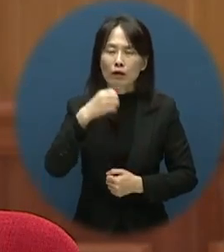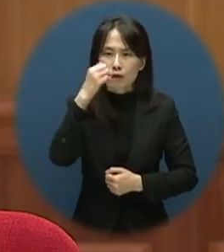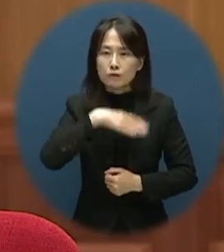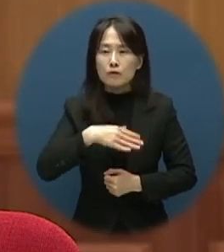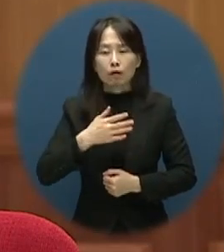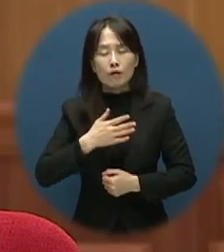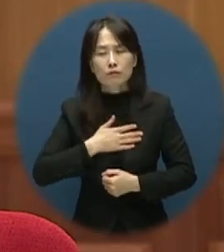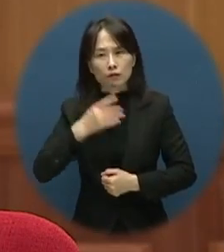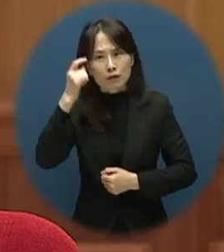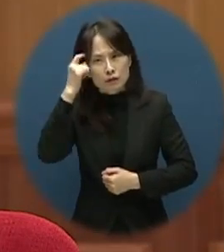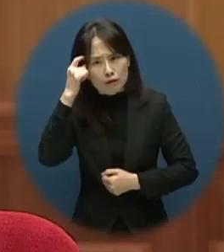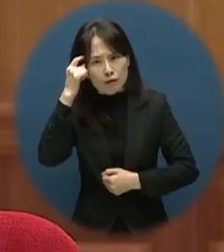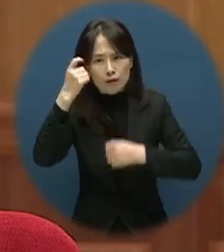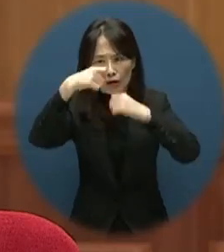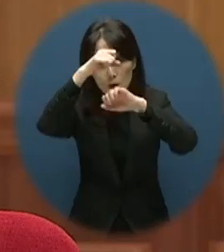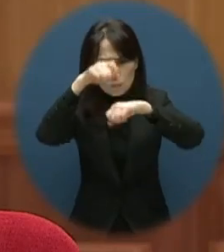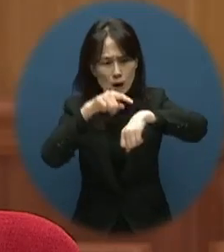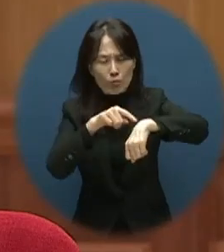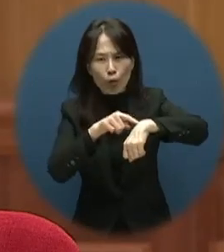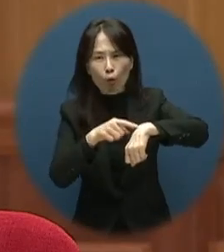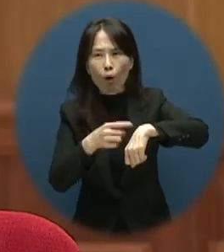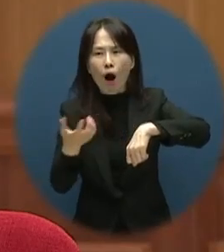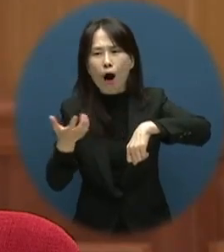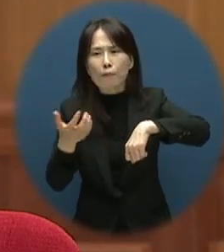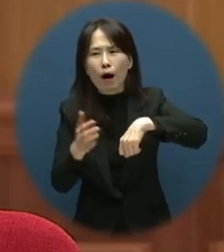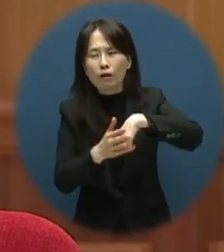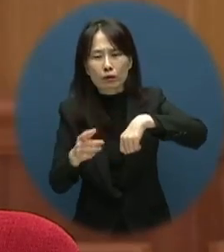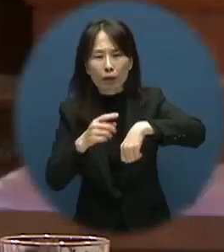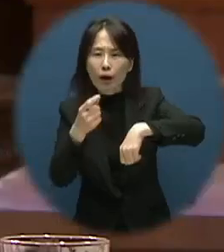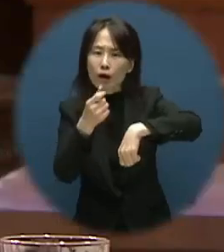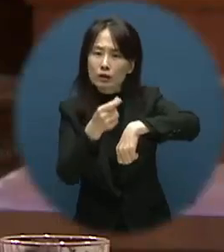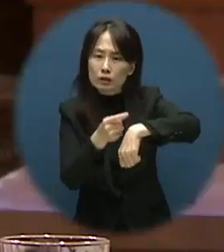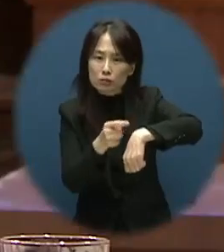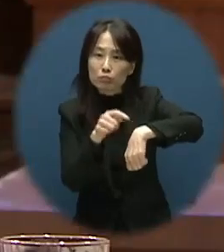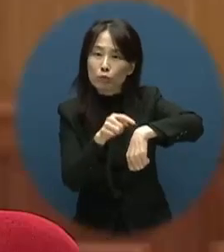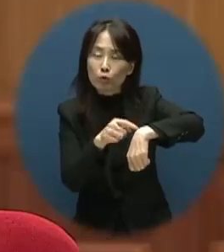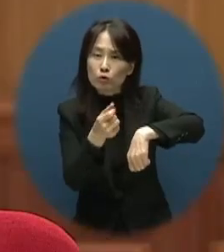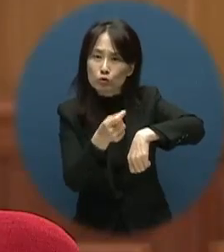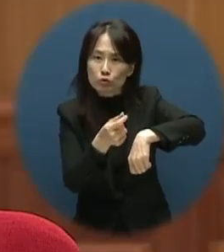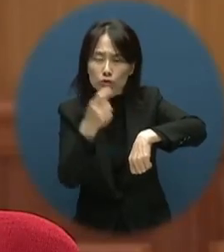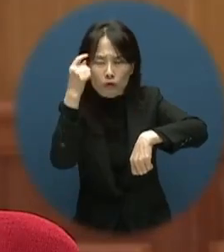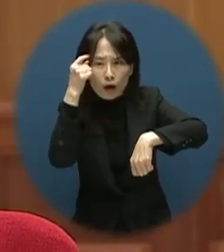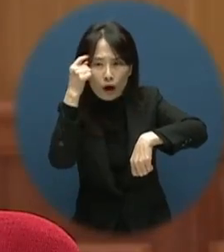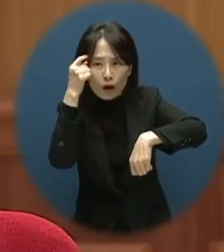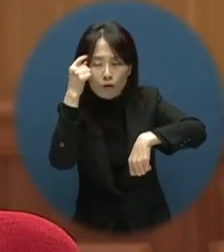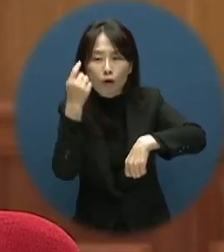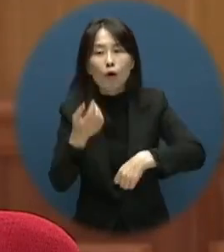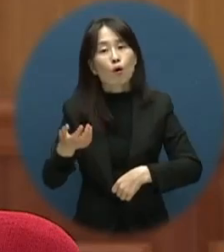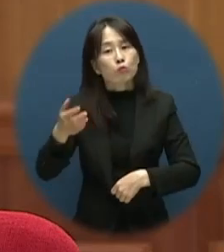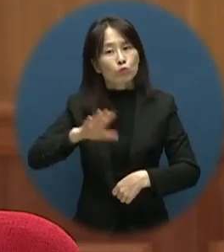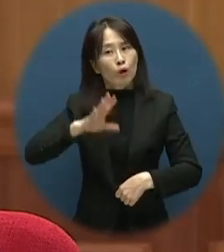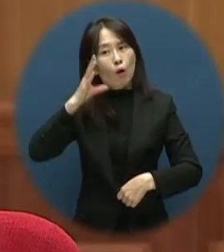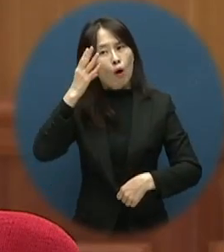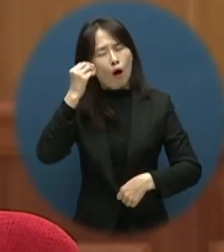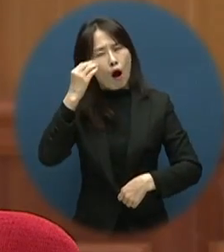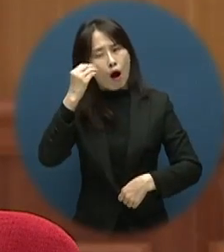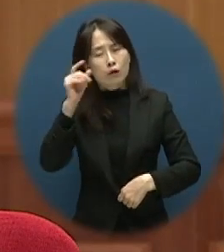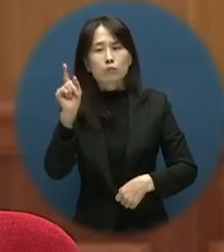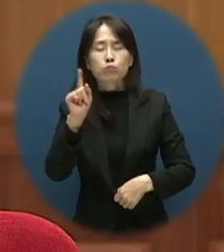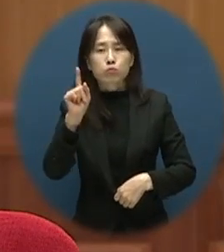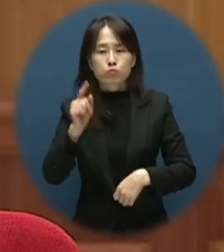개념에서 그러면은 발목 다쳤으면은 발목 어떻게 치료해야 된다. 예. 당연하죠. 예, 예. 근데 그 한의원 그 원장이